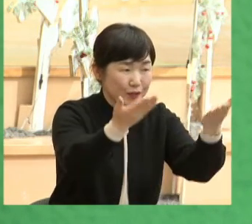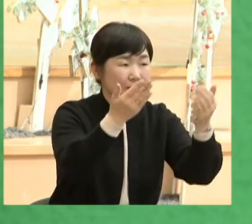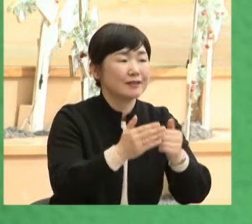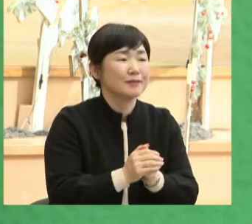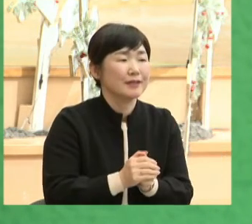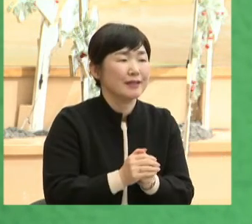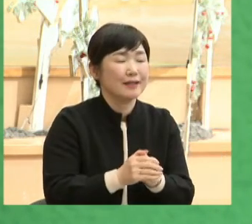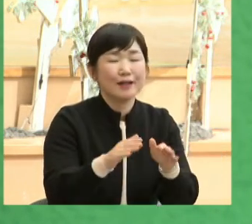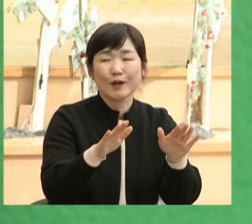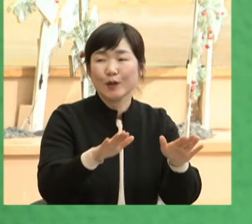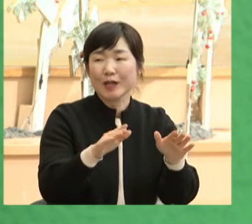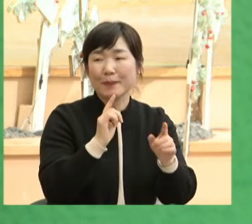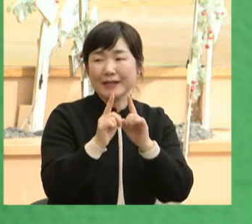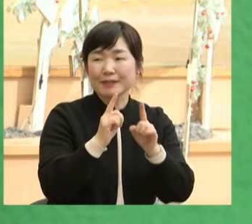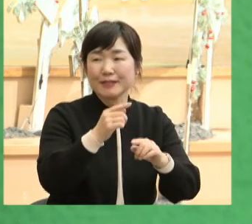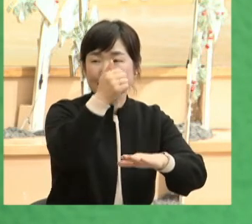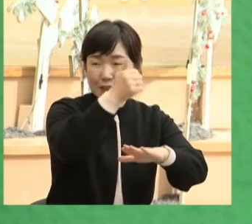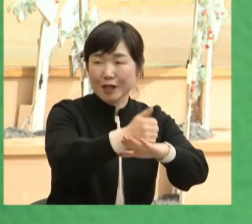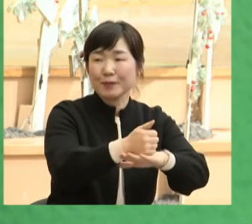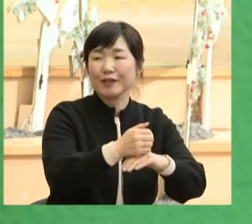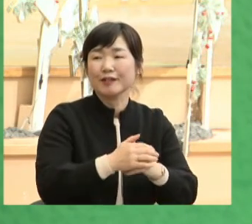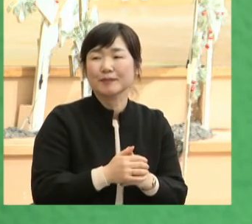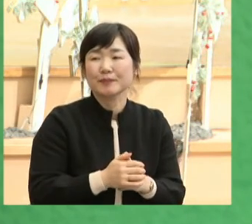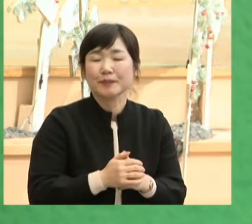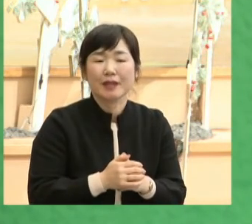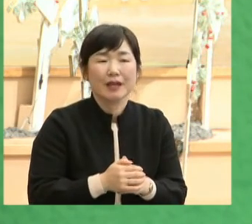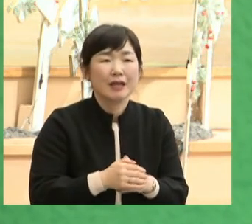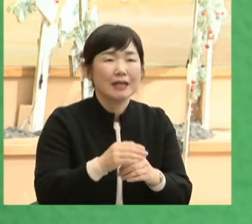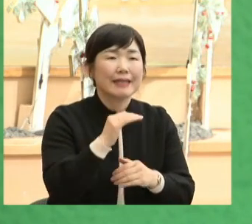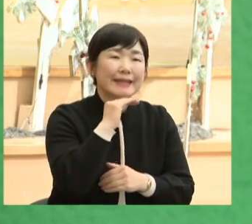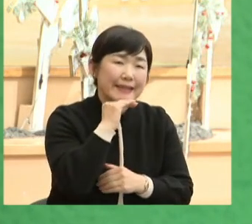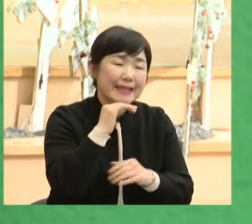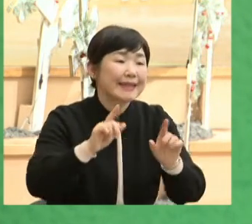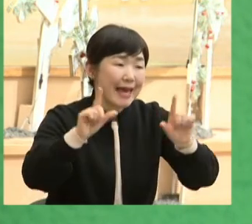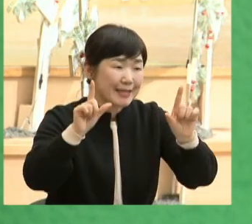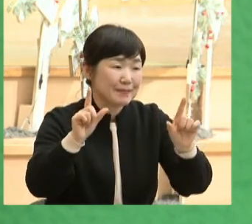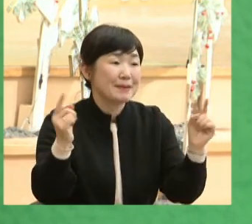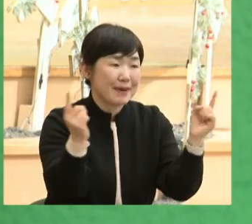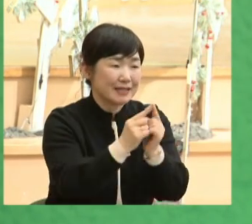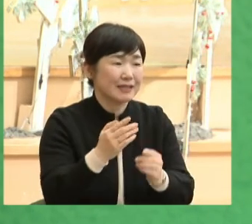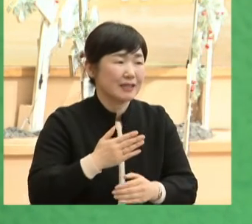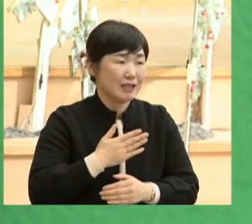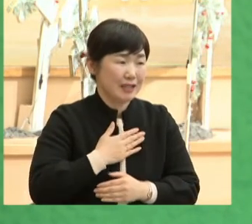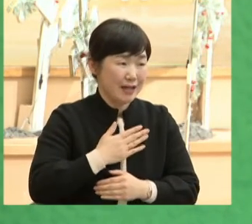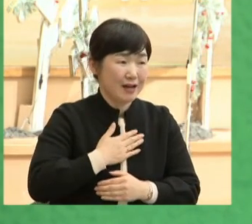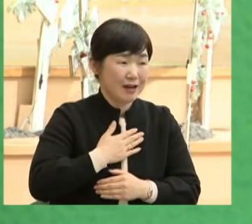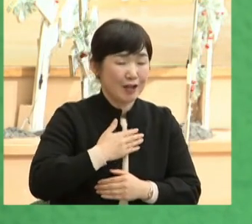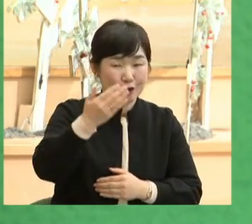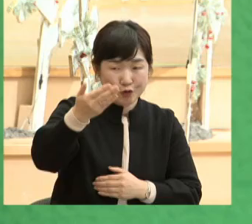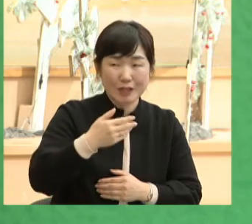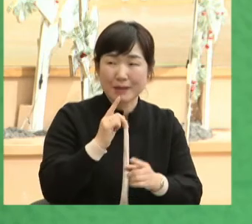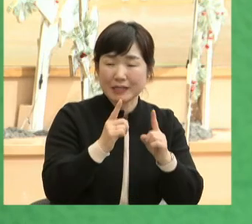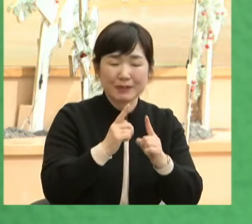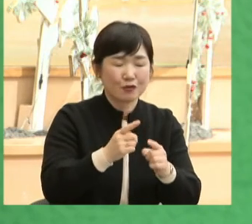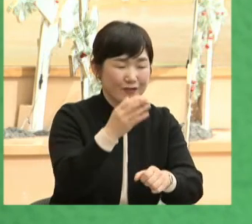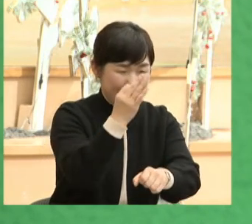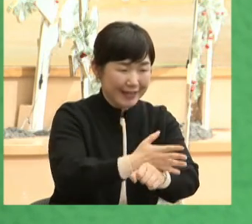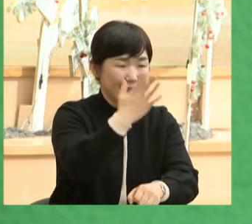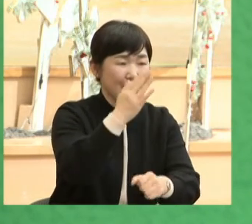오늘 말씀을 정리하면 대림절을 맞은 우리에게 주시는 메시지는 아주 심플합니다